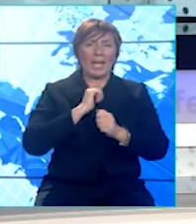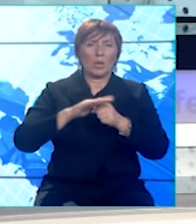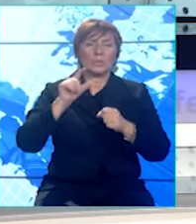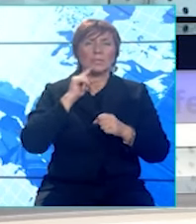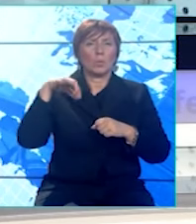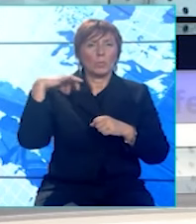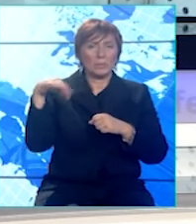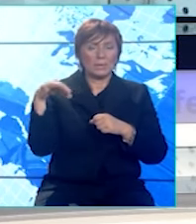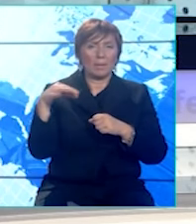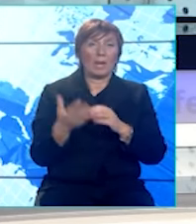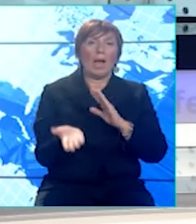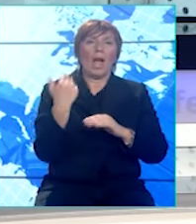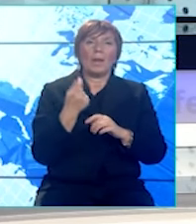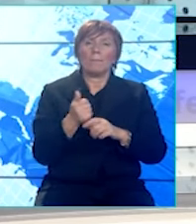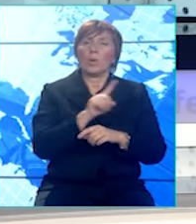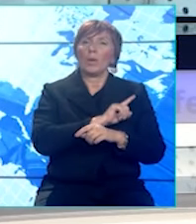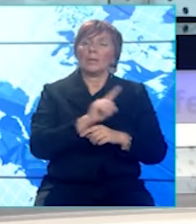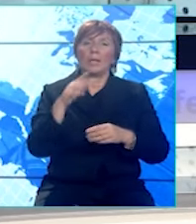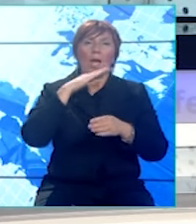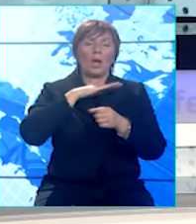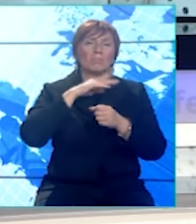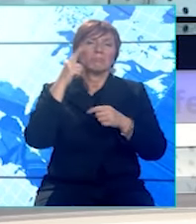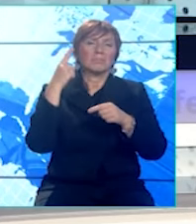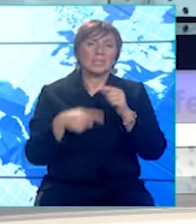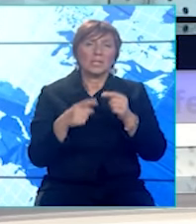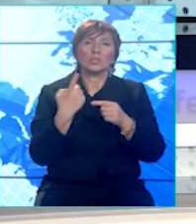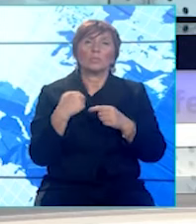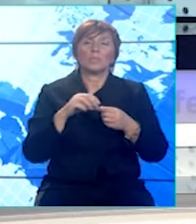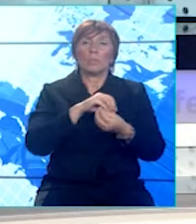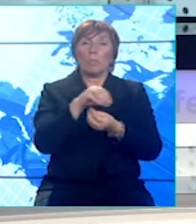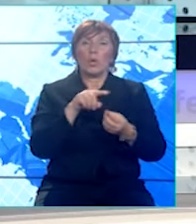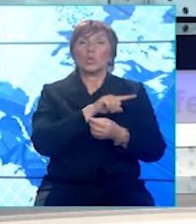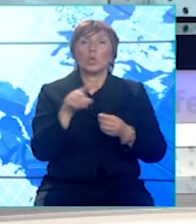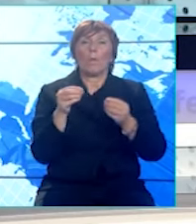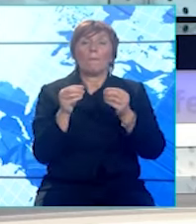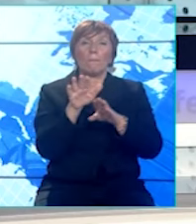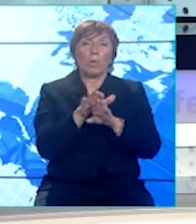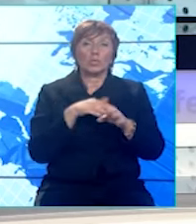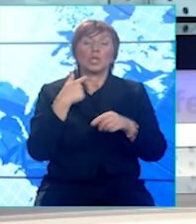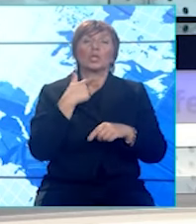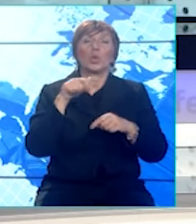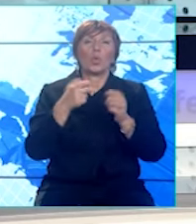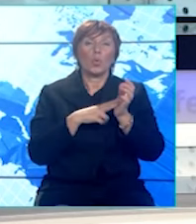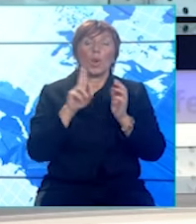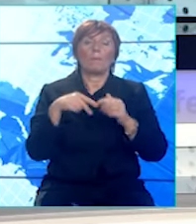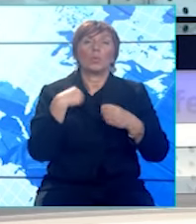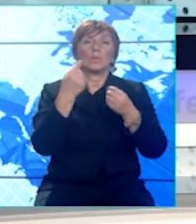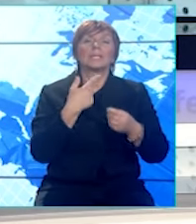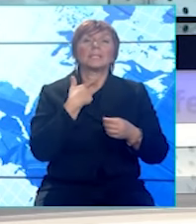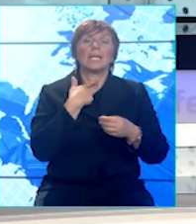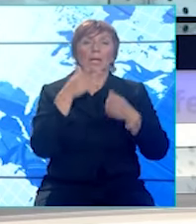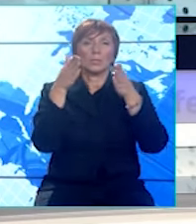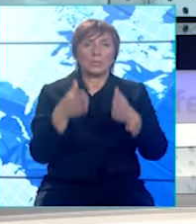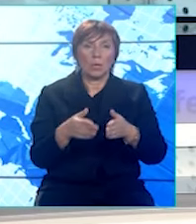Srebrenici. Međutim, broj nije konačan s obzirom na to da porodice do početka jula mogu dati saglasnost za ukop.